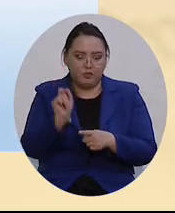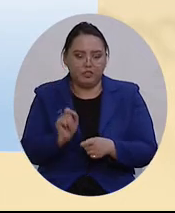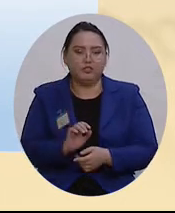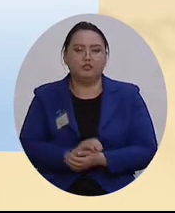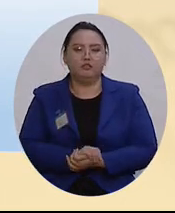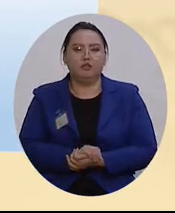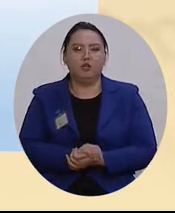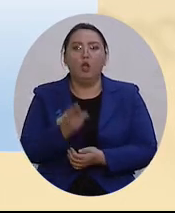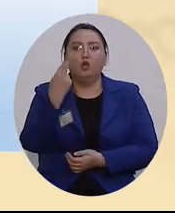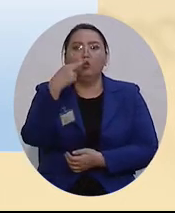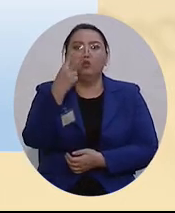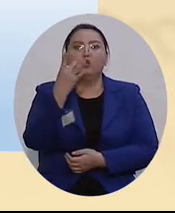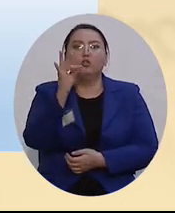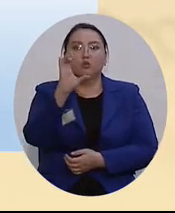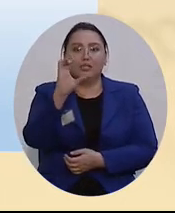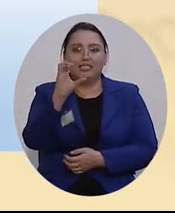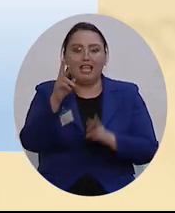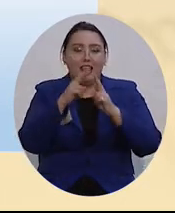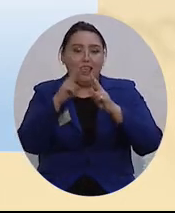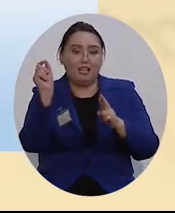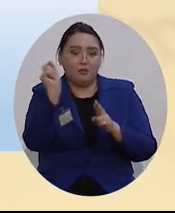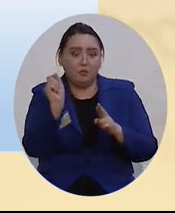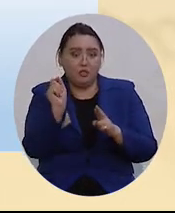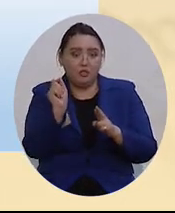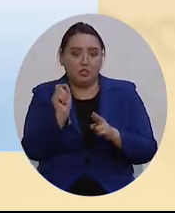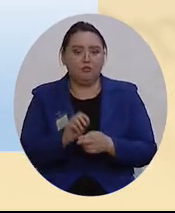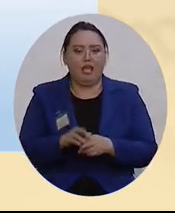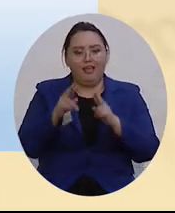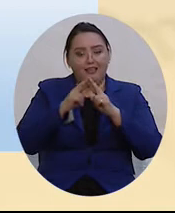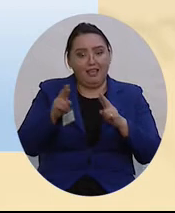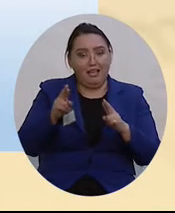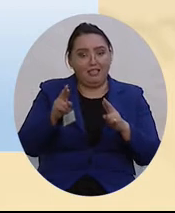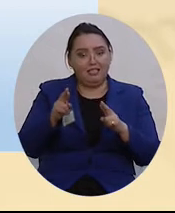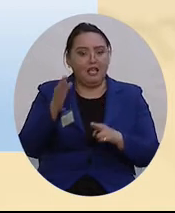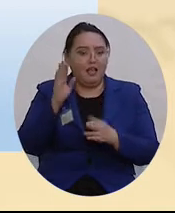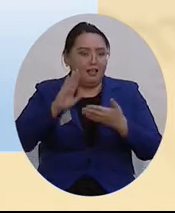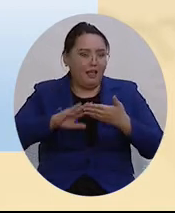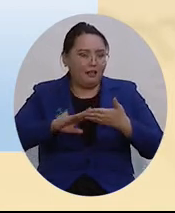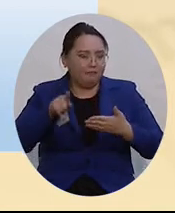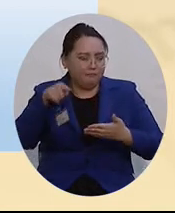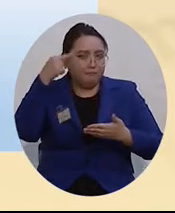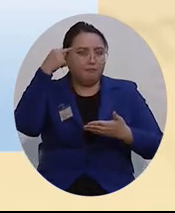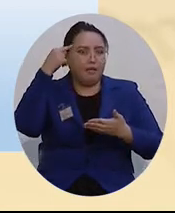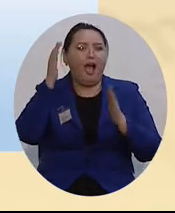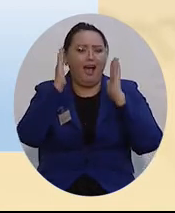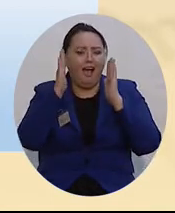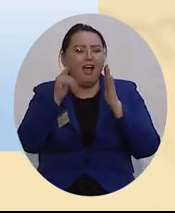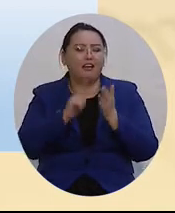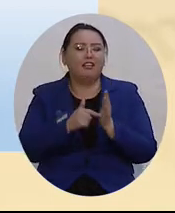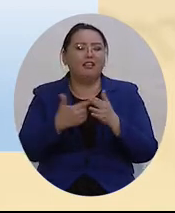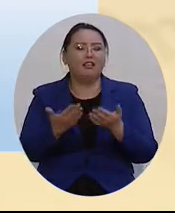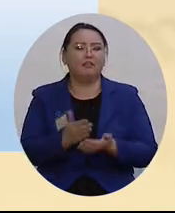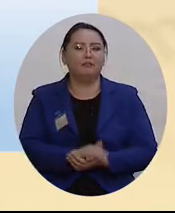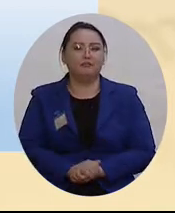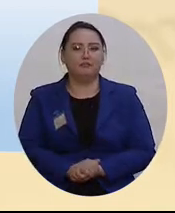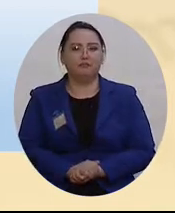бол дүрс ялган бичих ямар ямар үг байдаг вэ? Энэ үг маань дүрс ялгсан үг мөн үү биш үү гэдгийг сайтар анхаарах шаардлагатай.